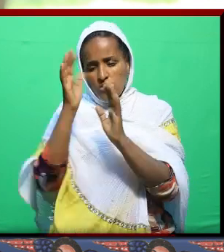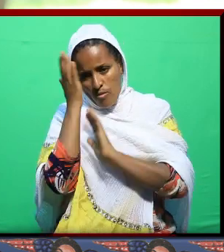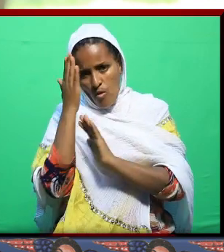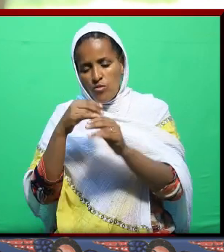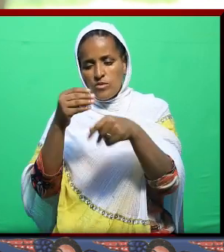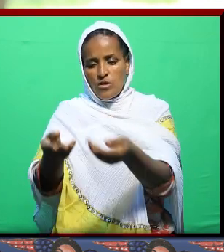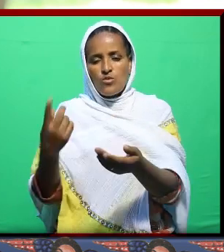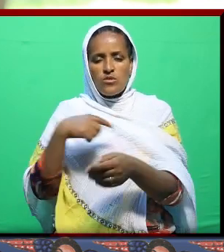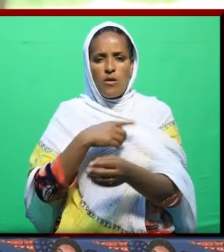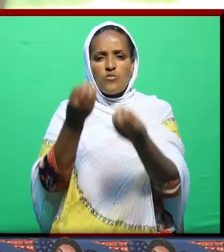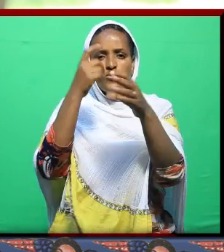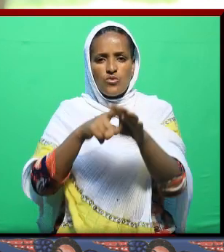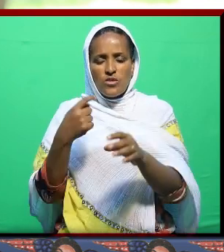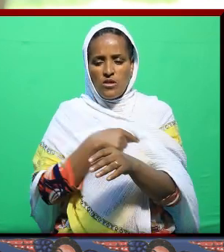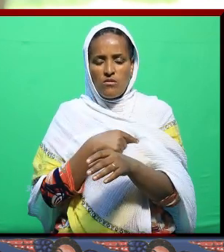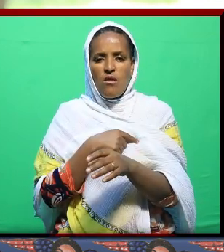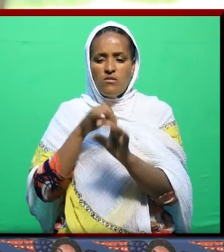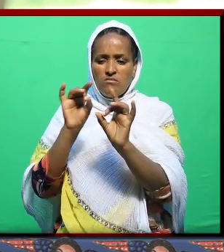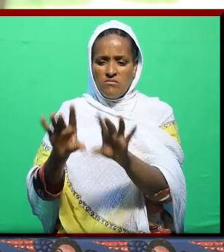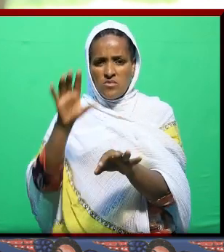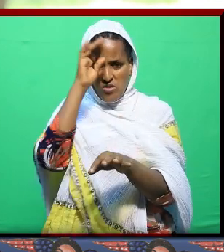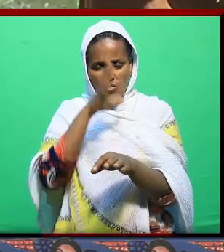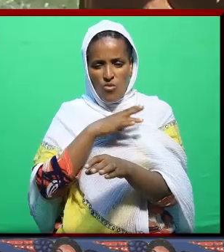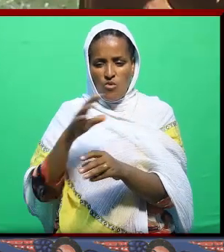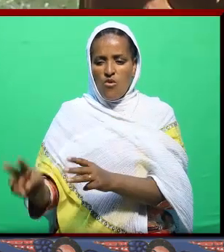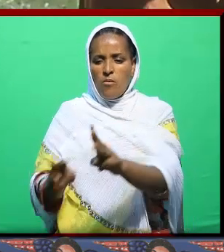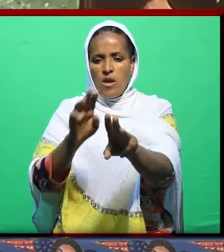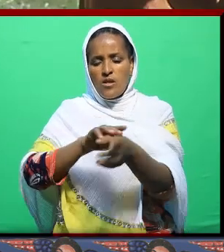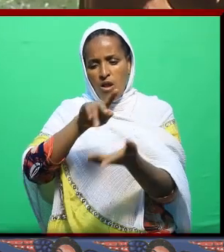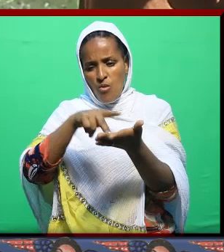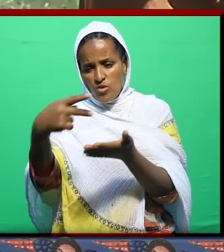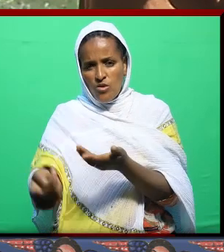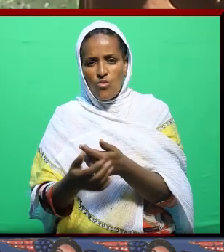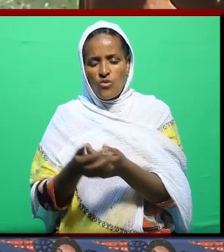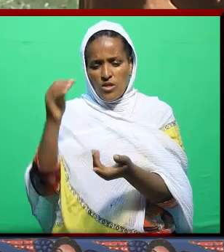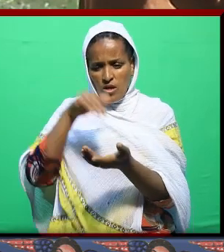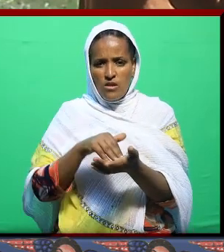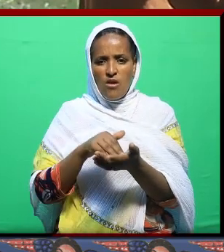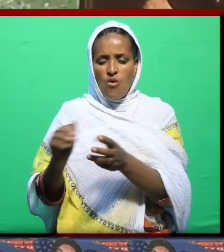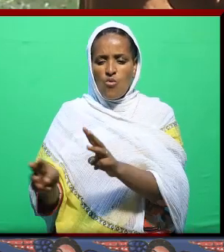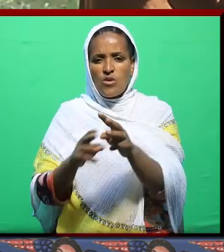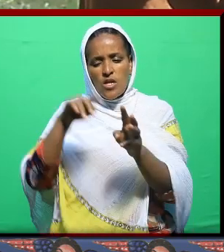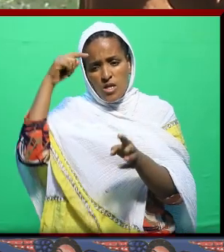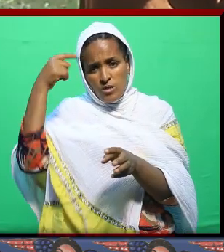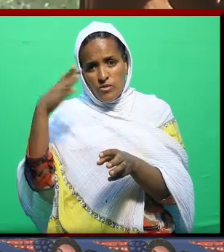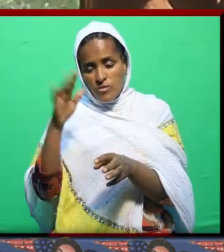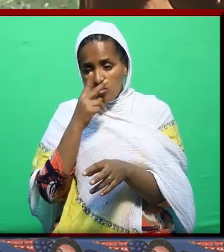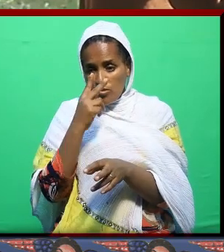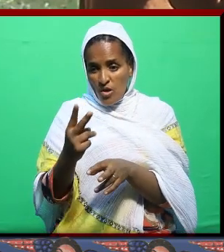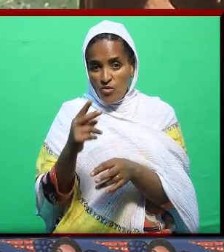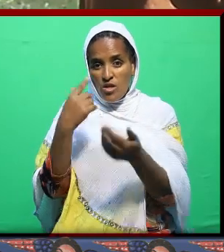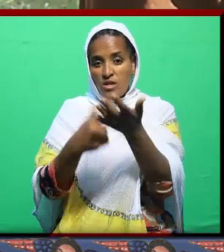የሚሰጣቸው አሁን እኛ ብዙ ጊዜ የምንነቃቸው ሰዎች አስፋልት ዳር ወድቀው እንደገና ደግሞ ጎዳና አጠገብ